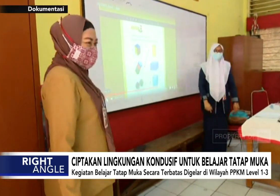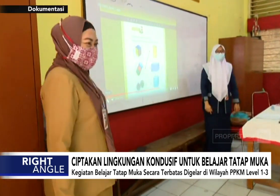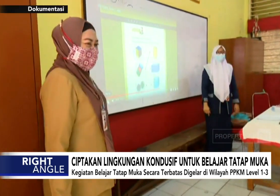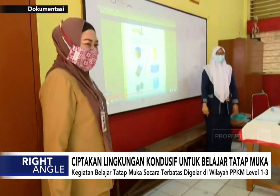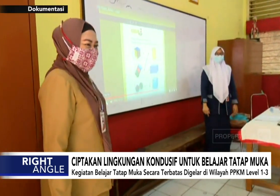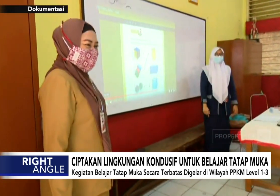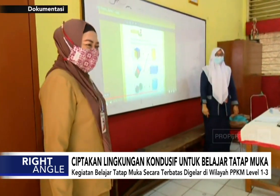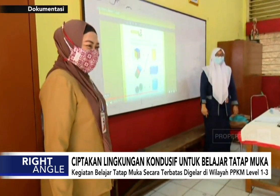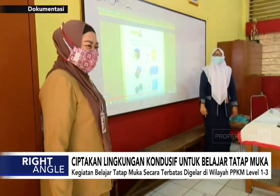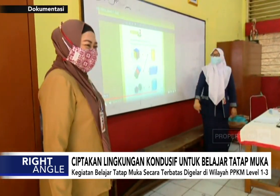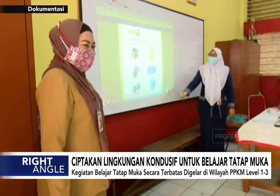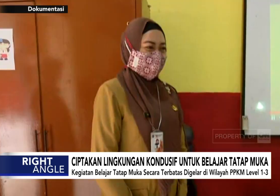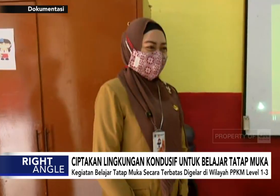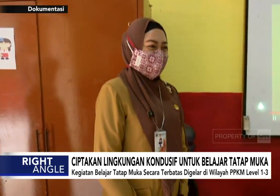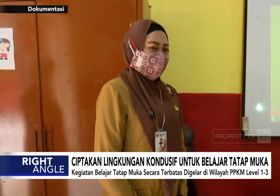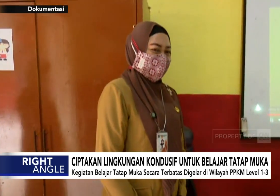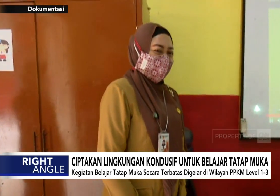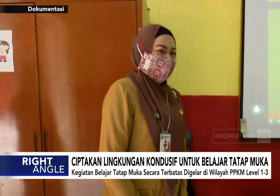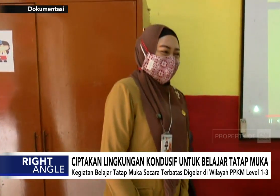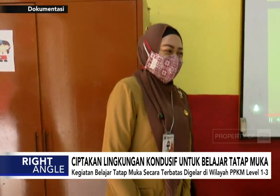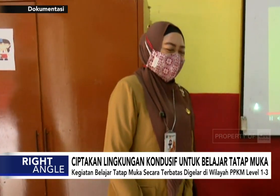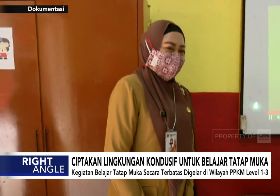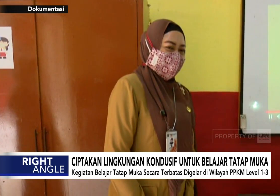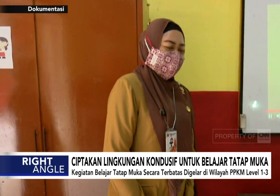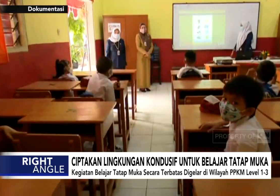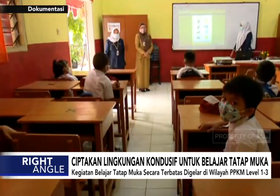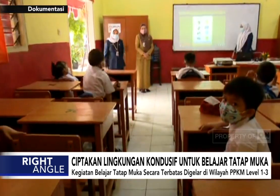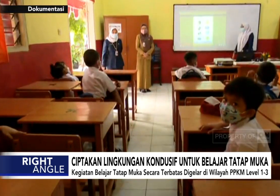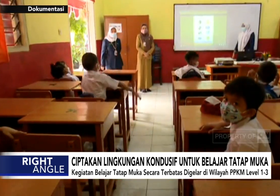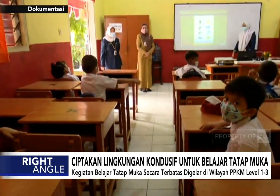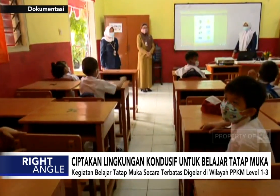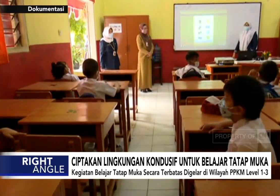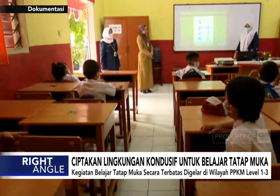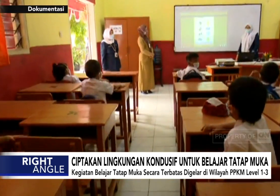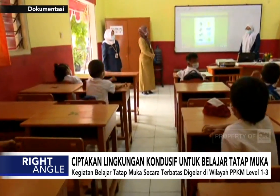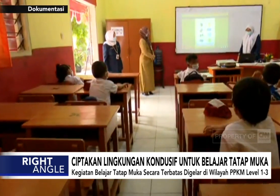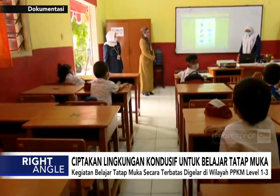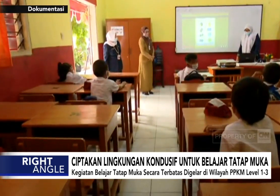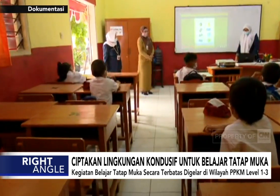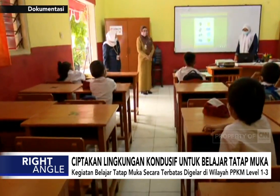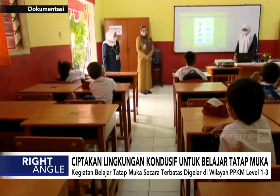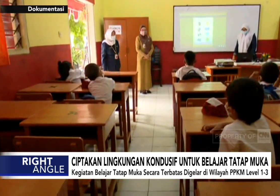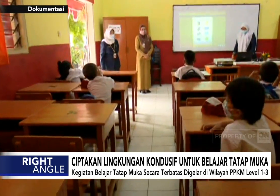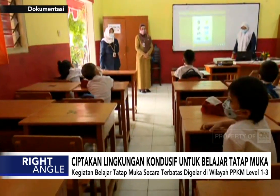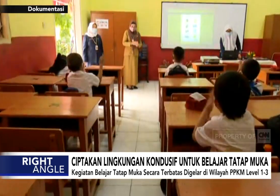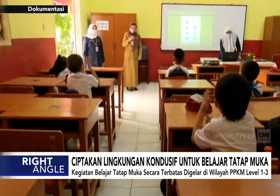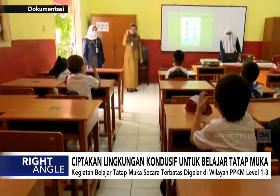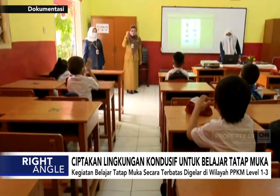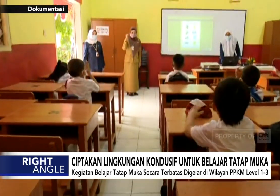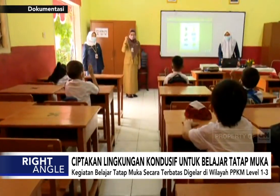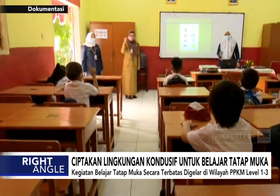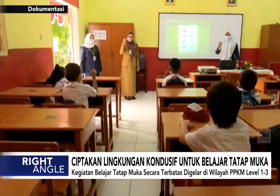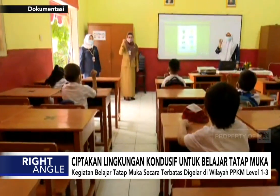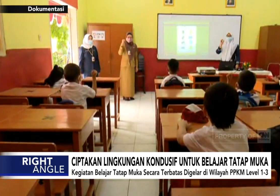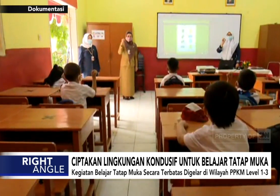wilayah di Indonesia. Hal itu dilakukan sesuai dengan surat keputusan bersama 4 menteri, yakni Menteri Pendidikan dan Kebudayaan,